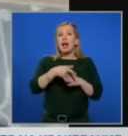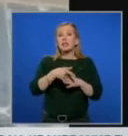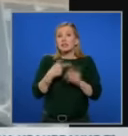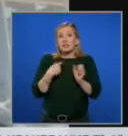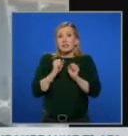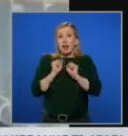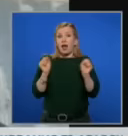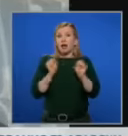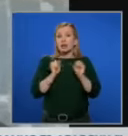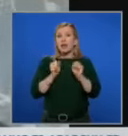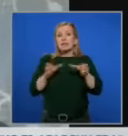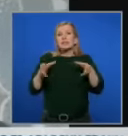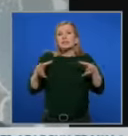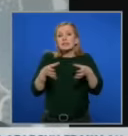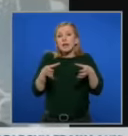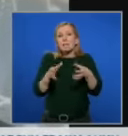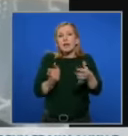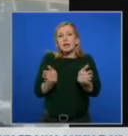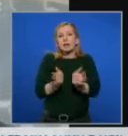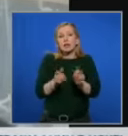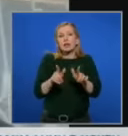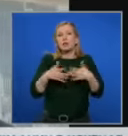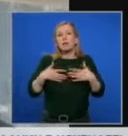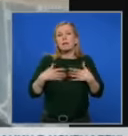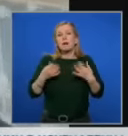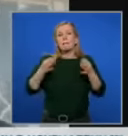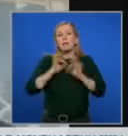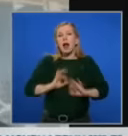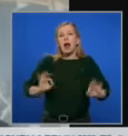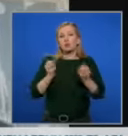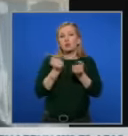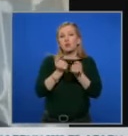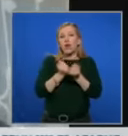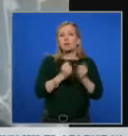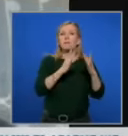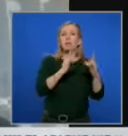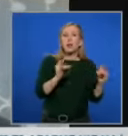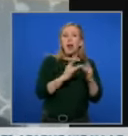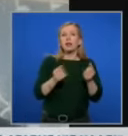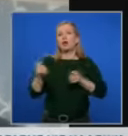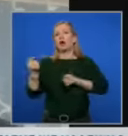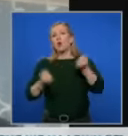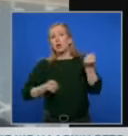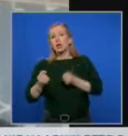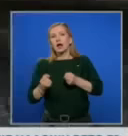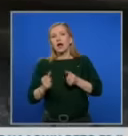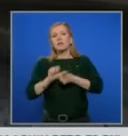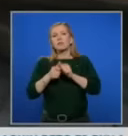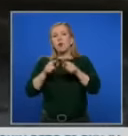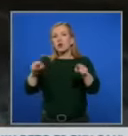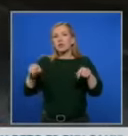страх. Събират се, където има празни места, в палатки, в коли, в спортни зали. Там